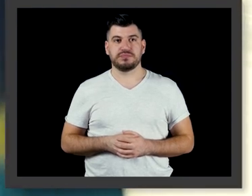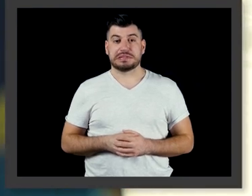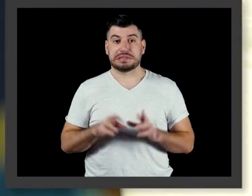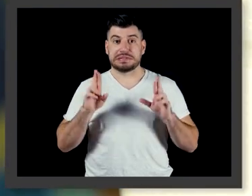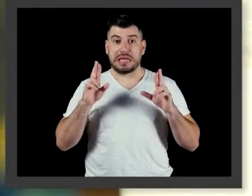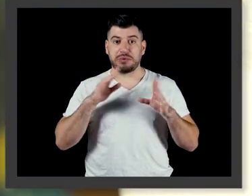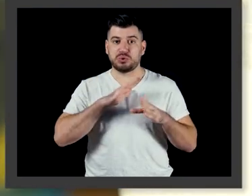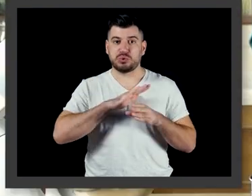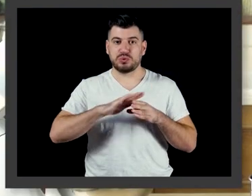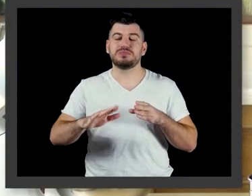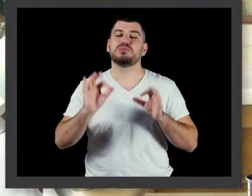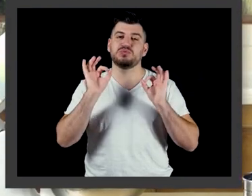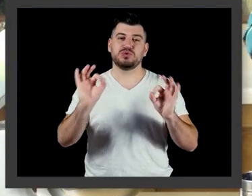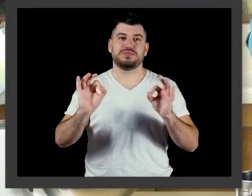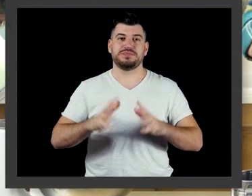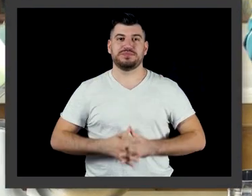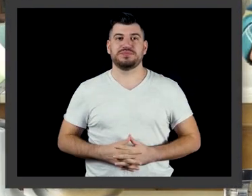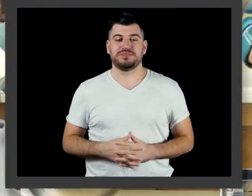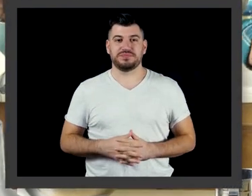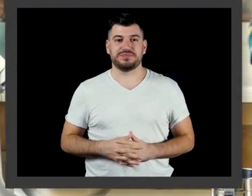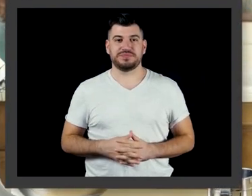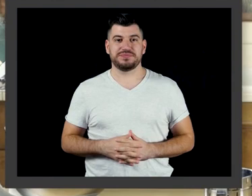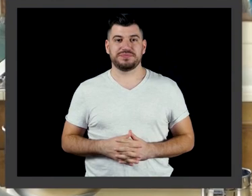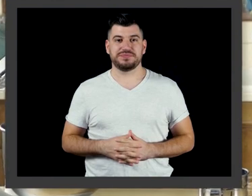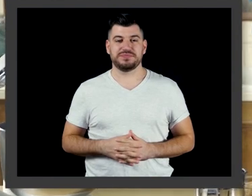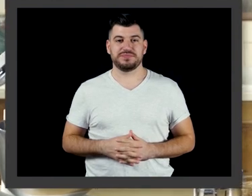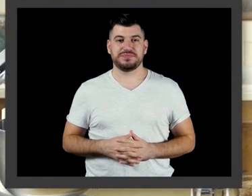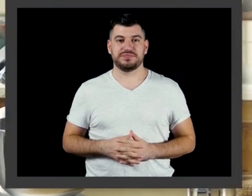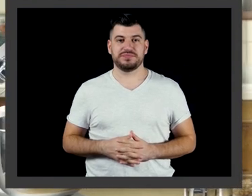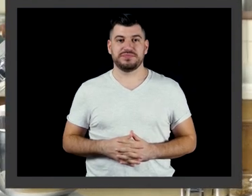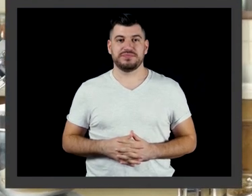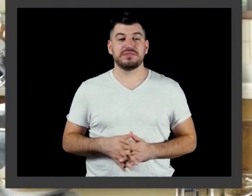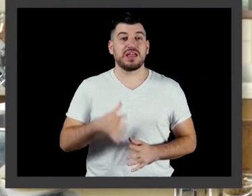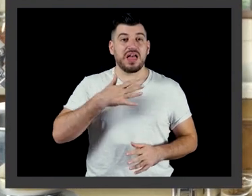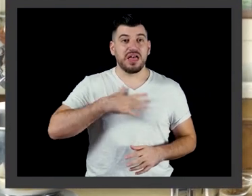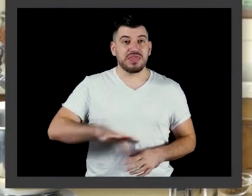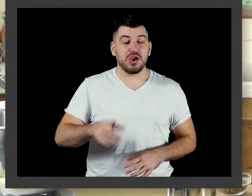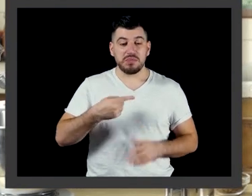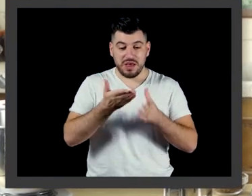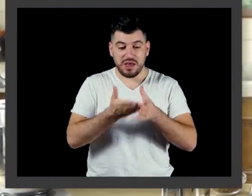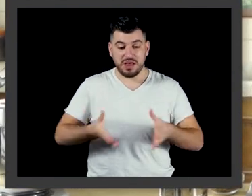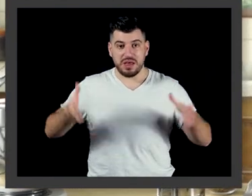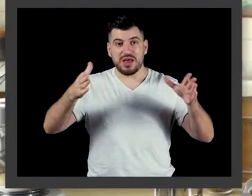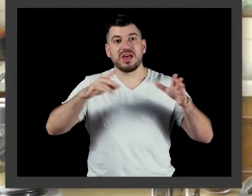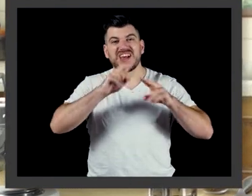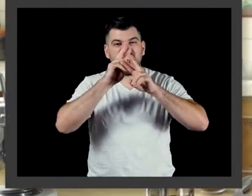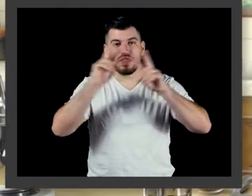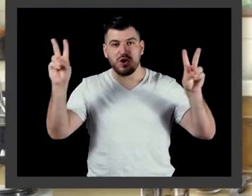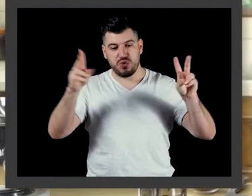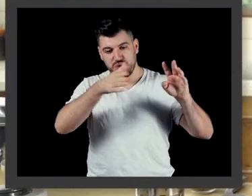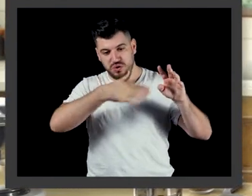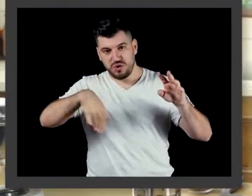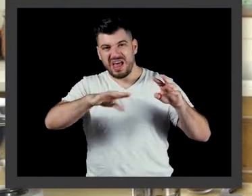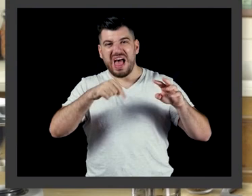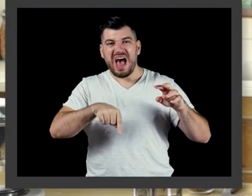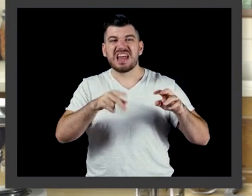Το πήρε. Yeah! Χαμός! Και θέλουμε να είναι καθαρό το μπολ μας μετά. Άμα έχει ζάχαρη